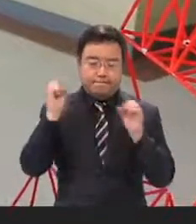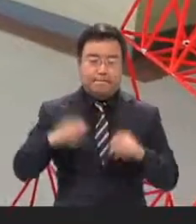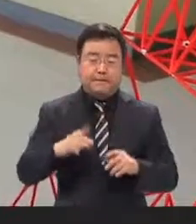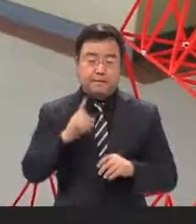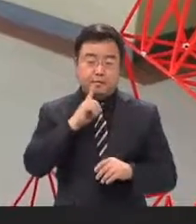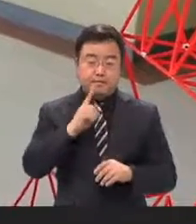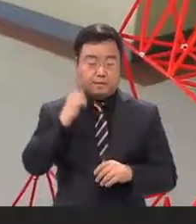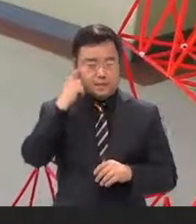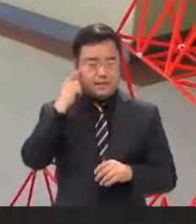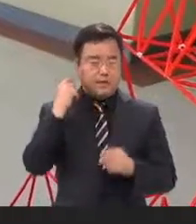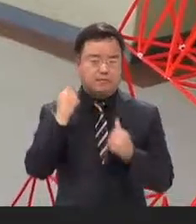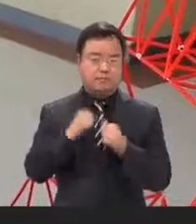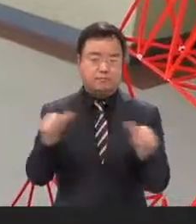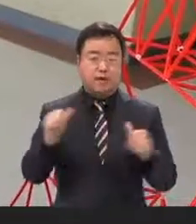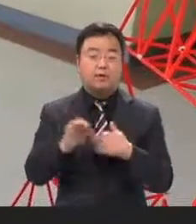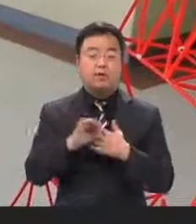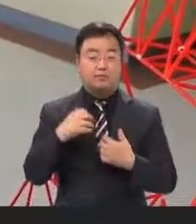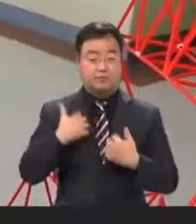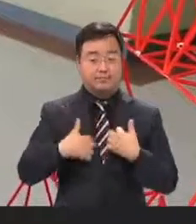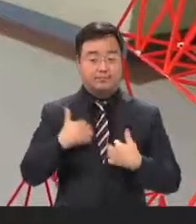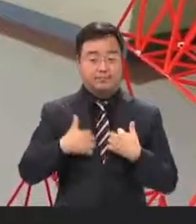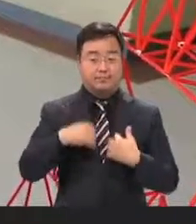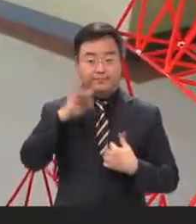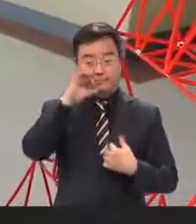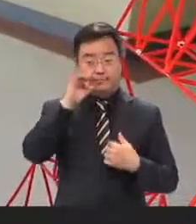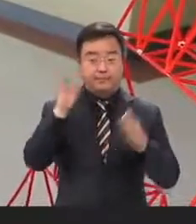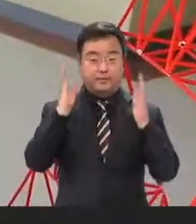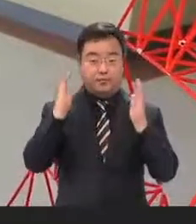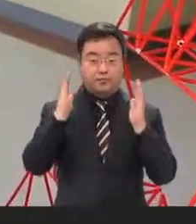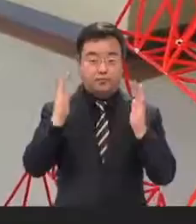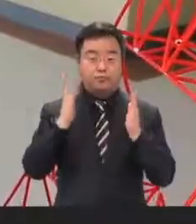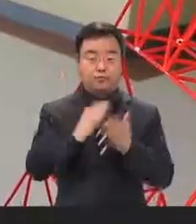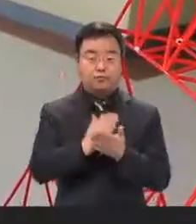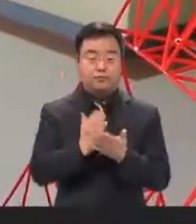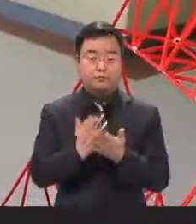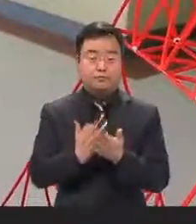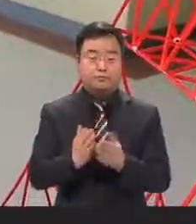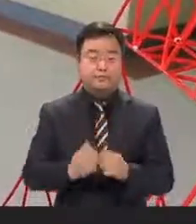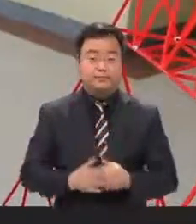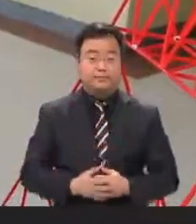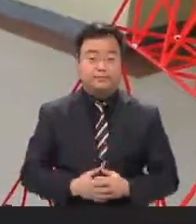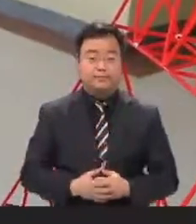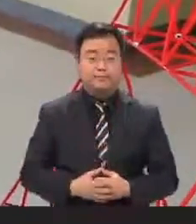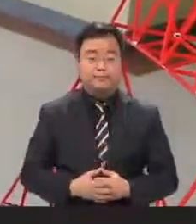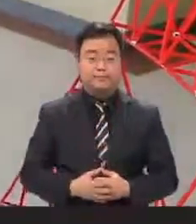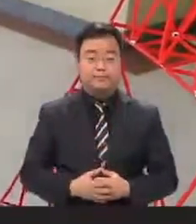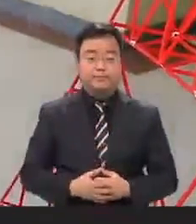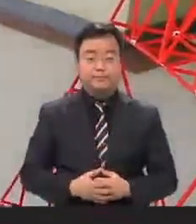보면 흥미로운 과목입니다. EBS 스쿨 리포터 남궁솔입니다.